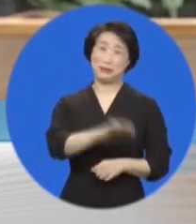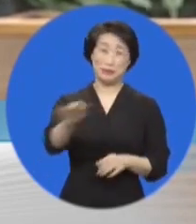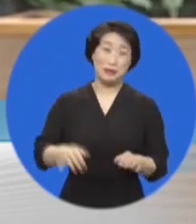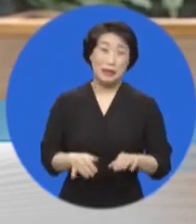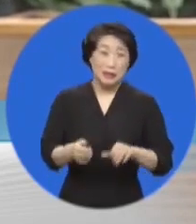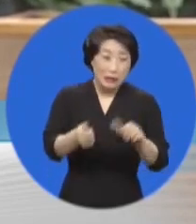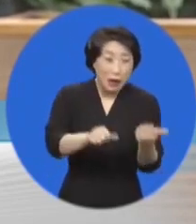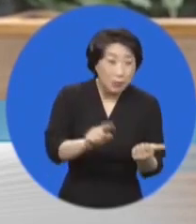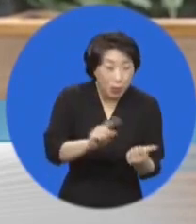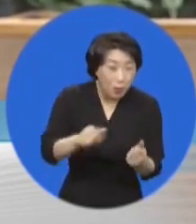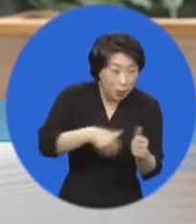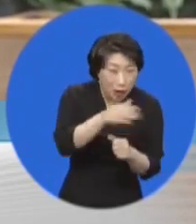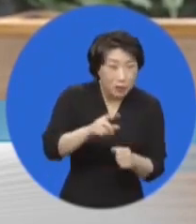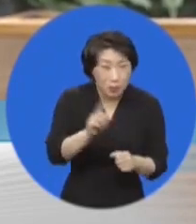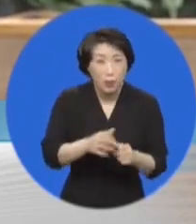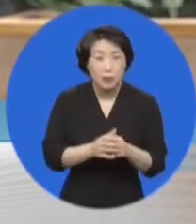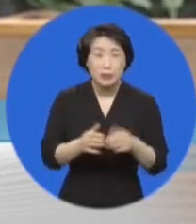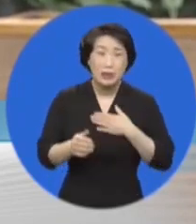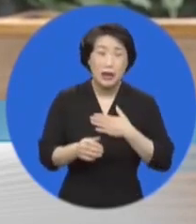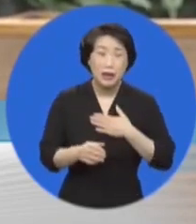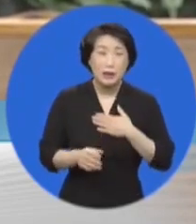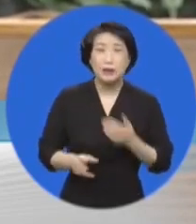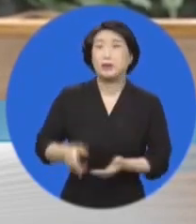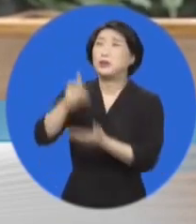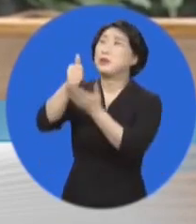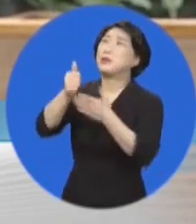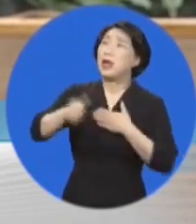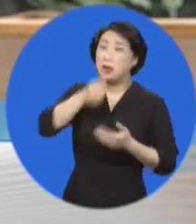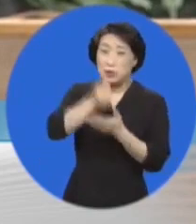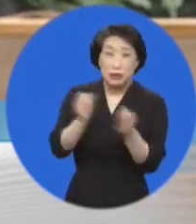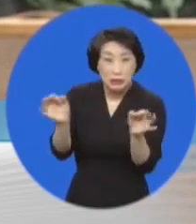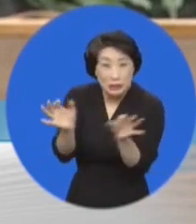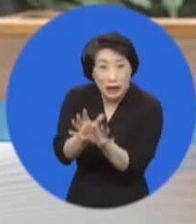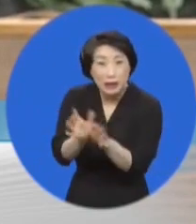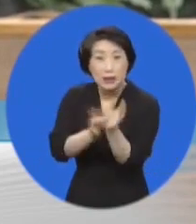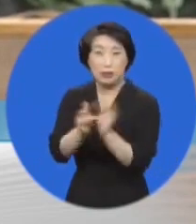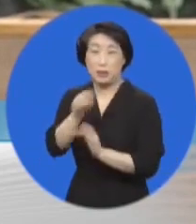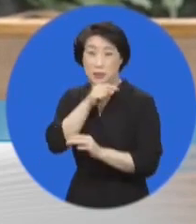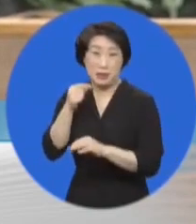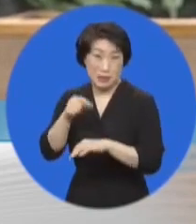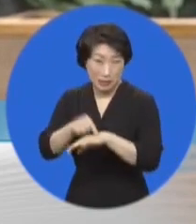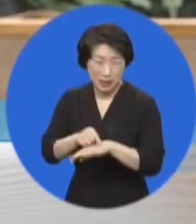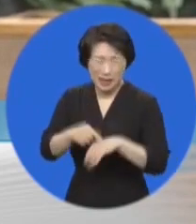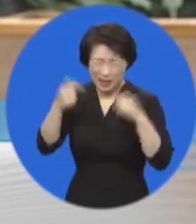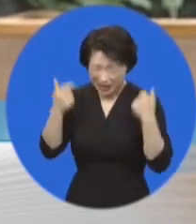있을지라도 주님이 내 죄를 도말하신 그 피와 살은